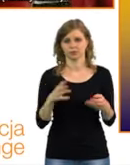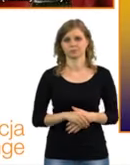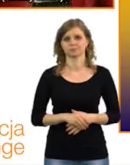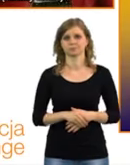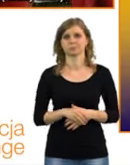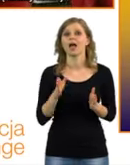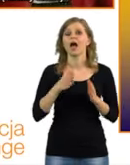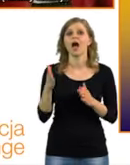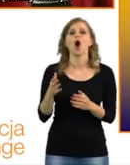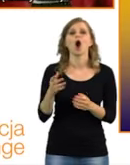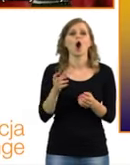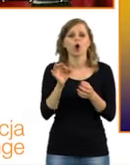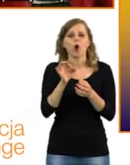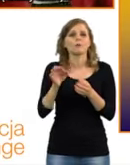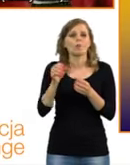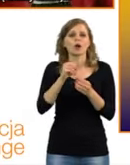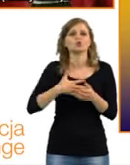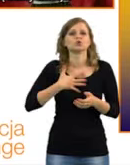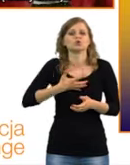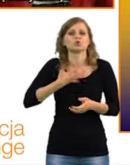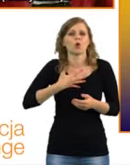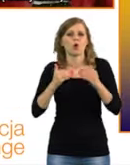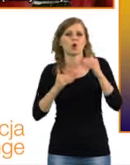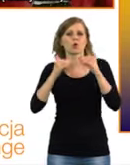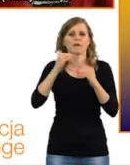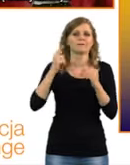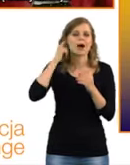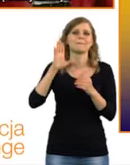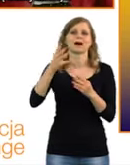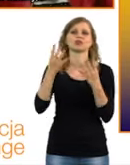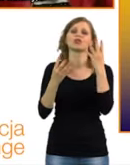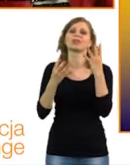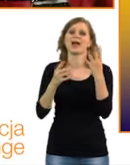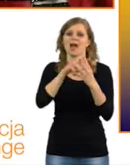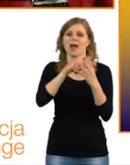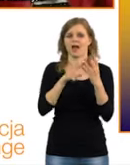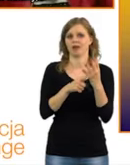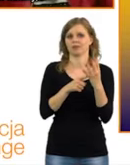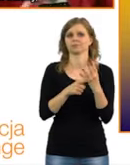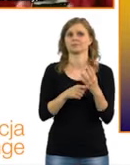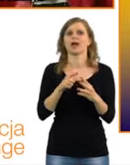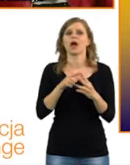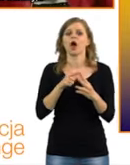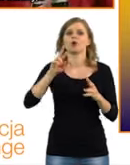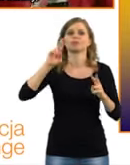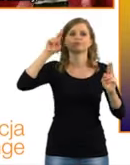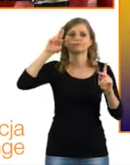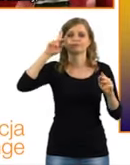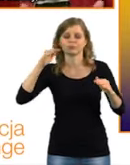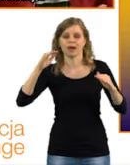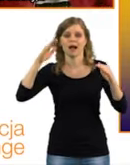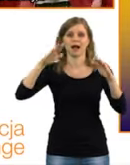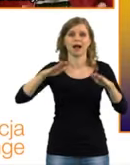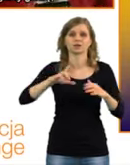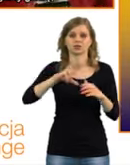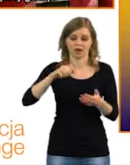znaczenie. Komórki czuciowe, zmysł równowagi pełnią cztery funkcje. Oprócz percepcji grawitacji, czyli to, w jaki